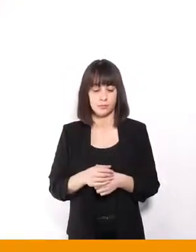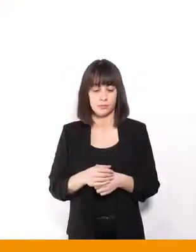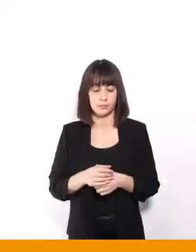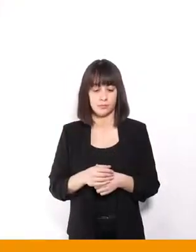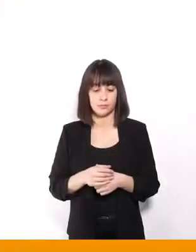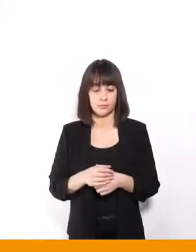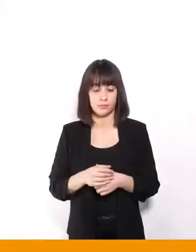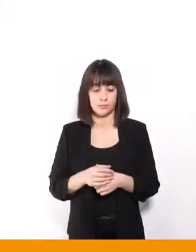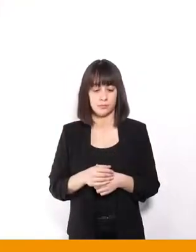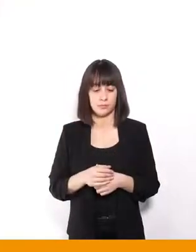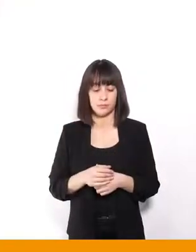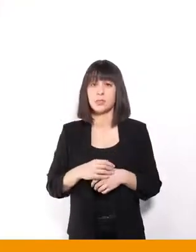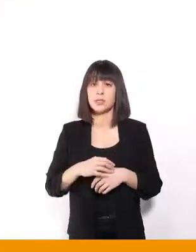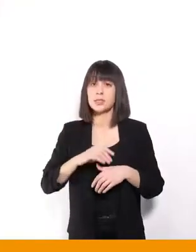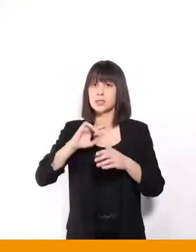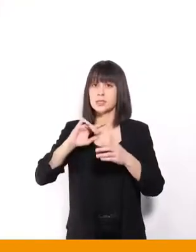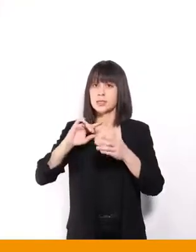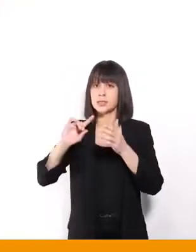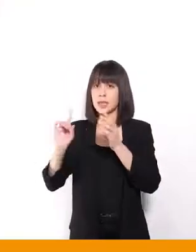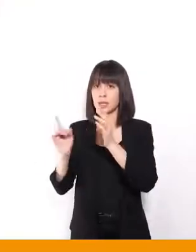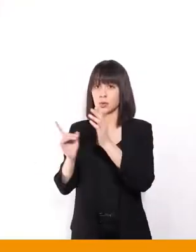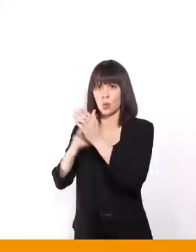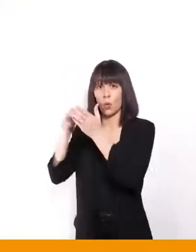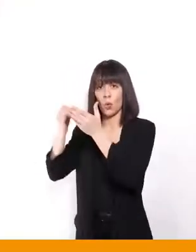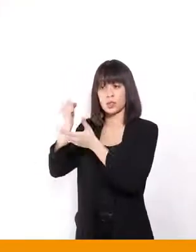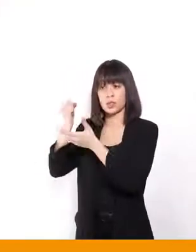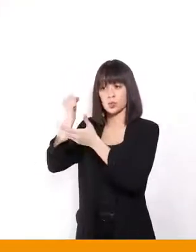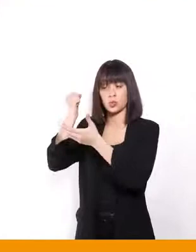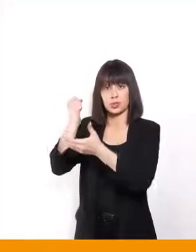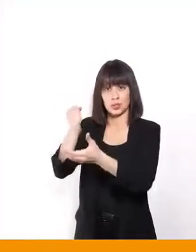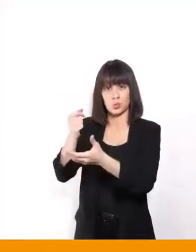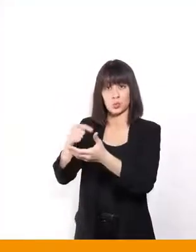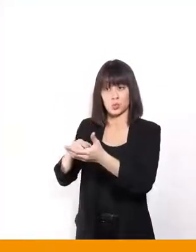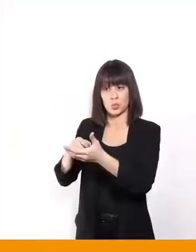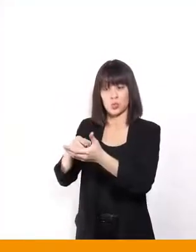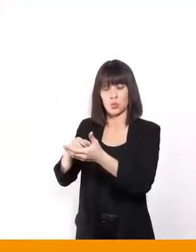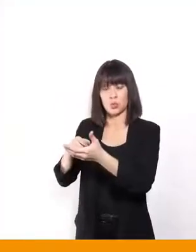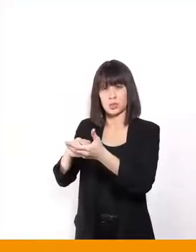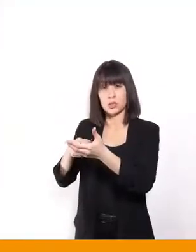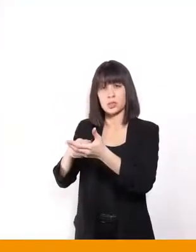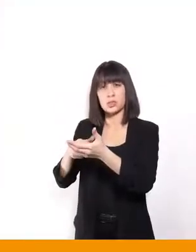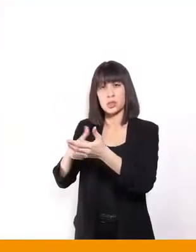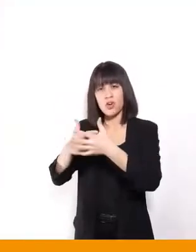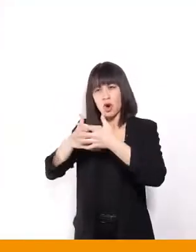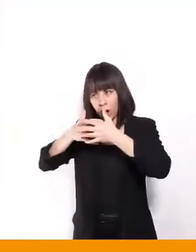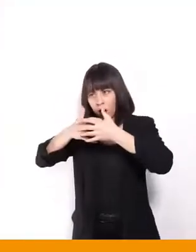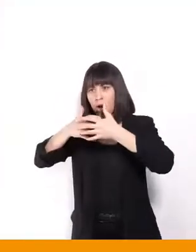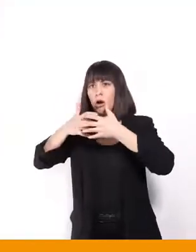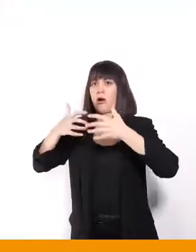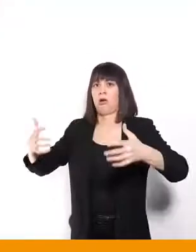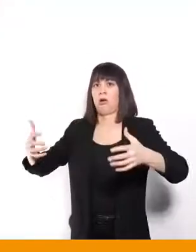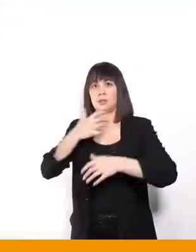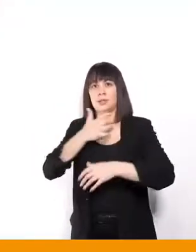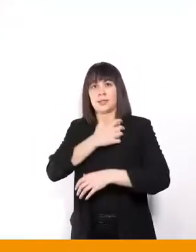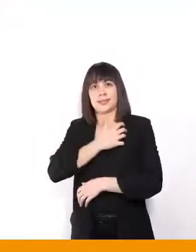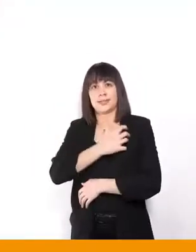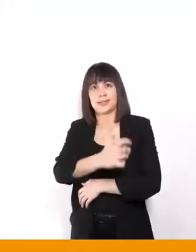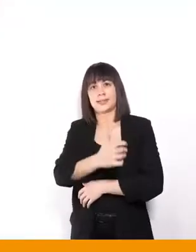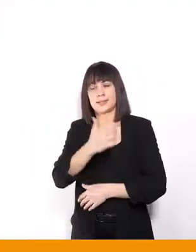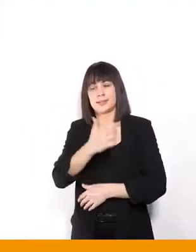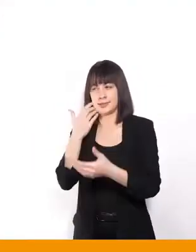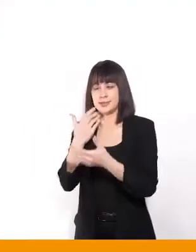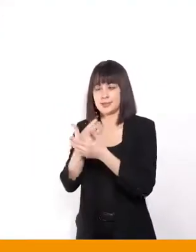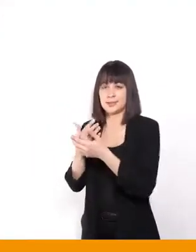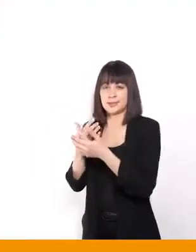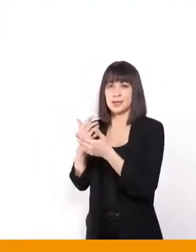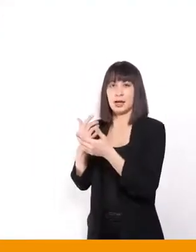fortement les droits de succession sur les très grandes fortunes. C'est aujourd'hui, sur la question de l'autonomie, pour